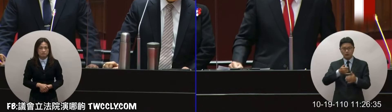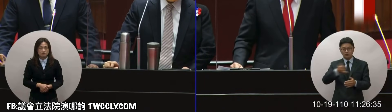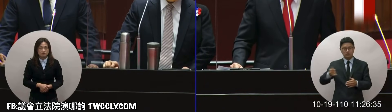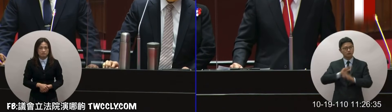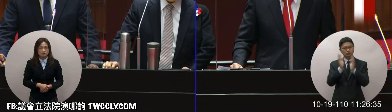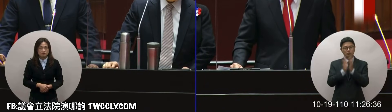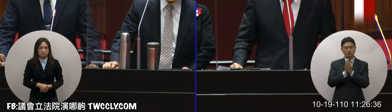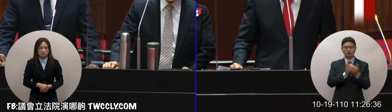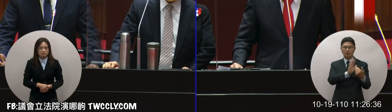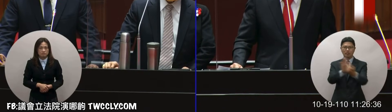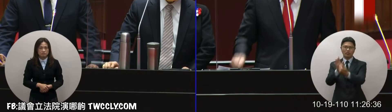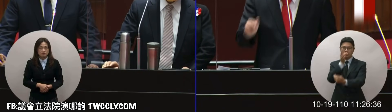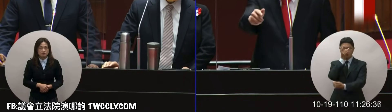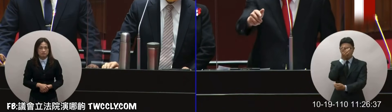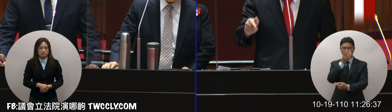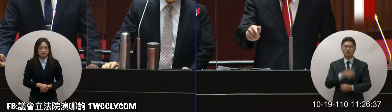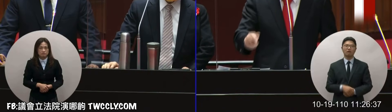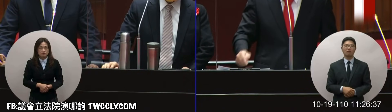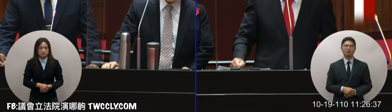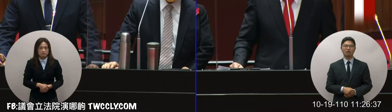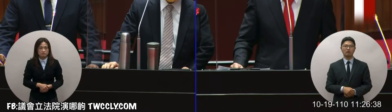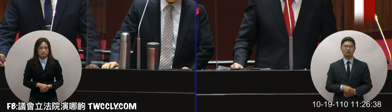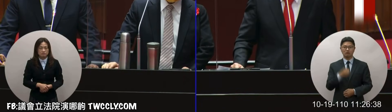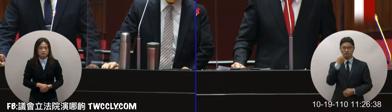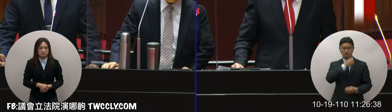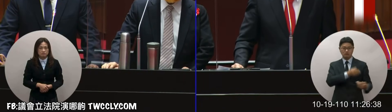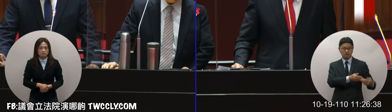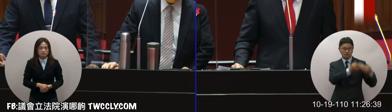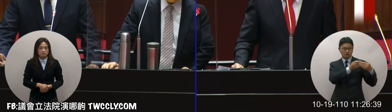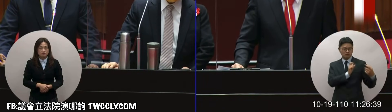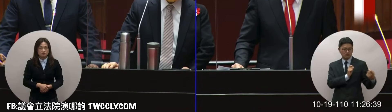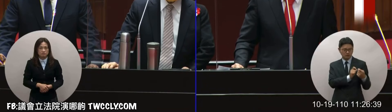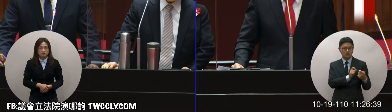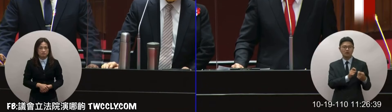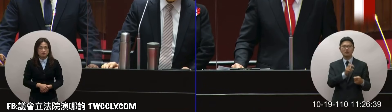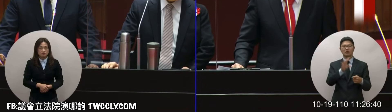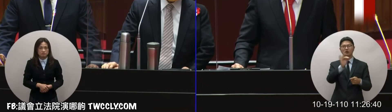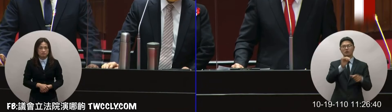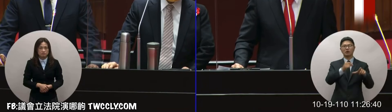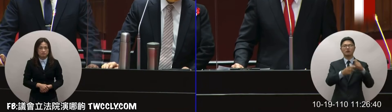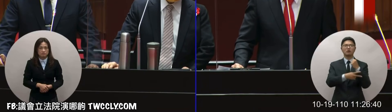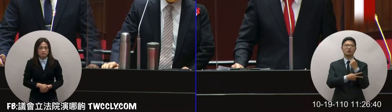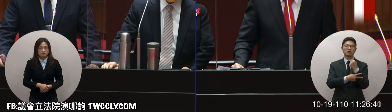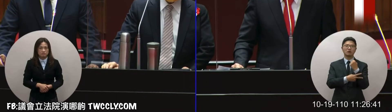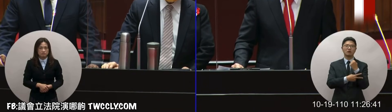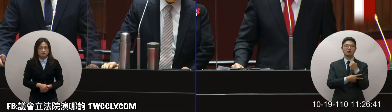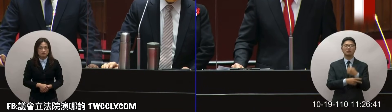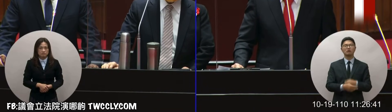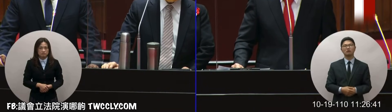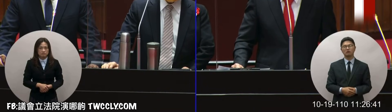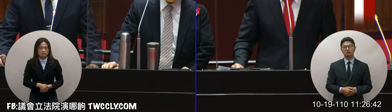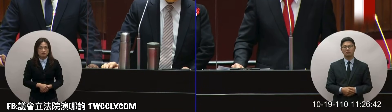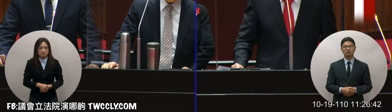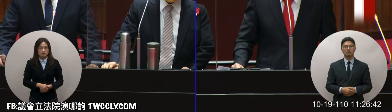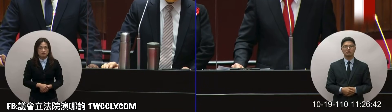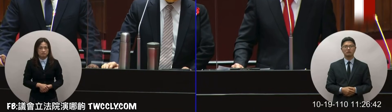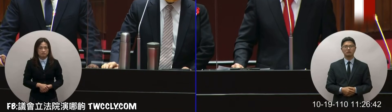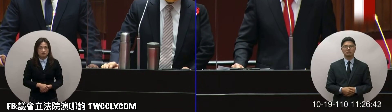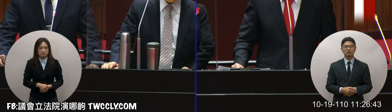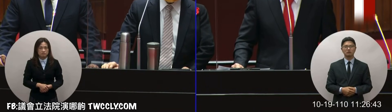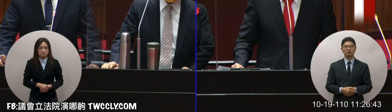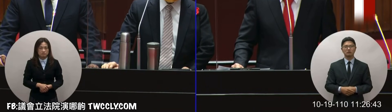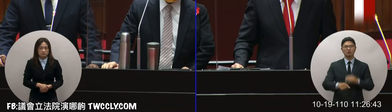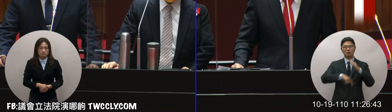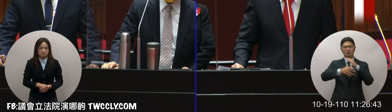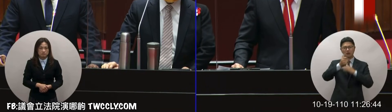拦截。两岸的距离100多公里。院长，不要夜